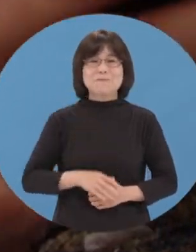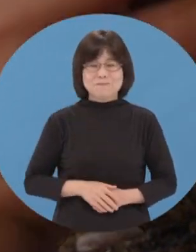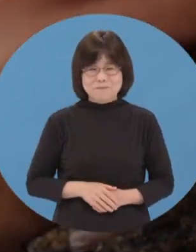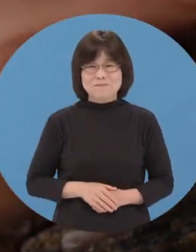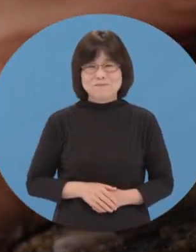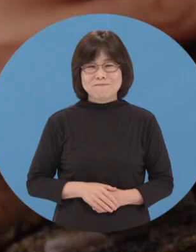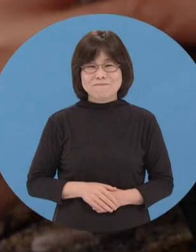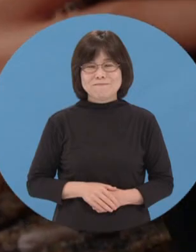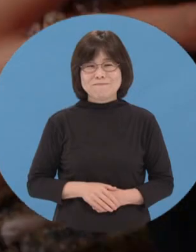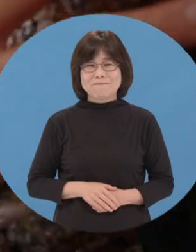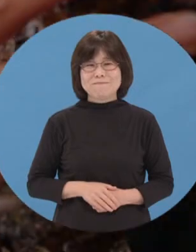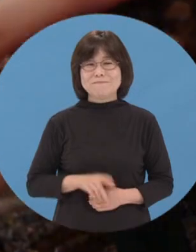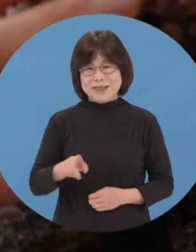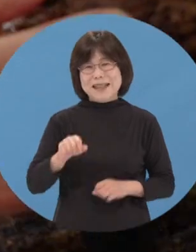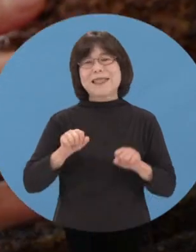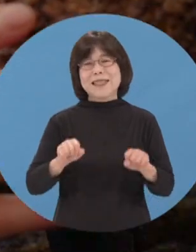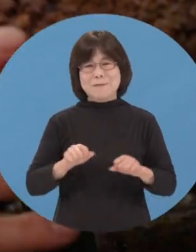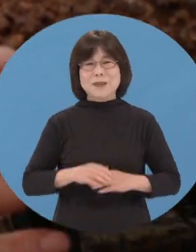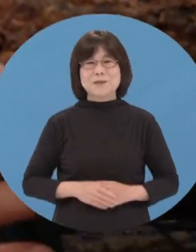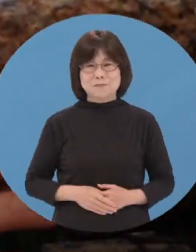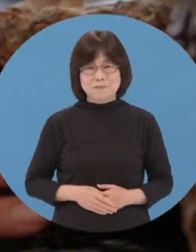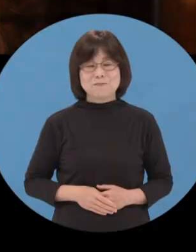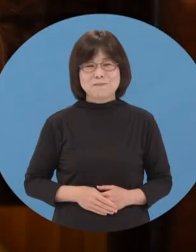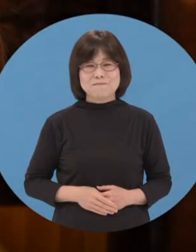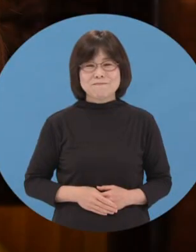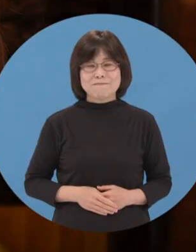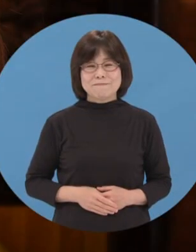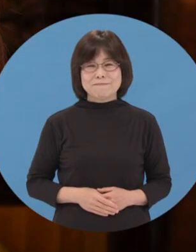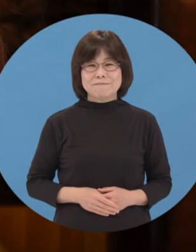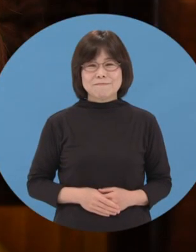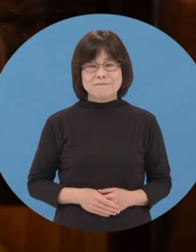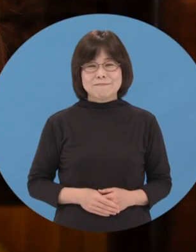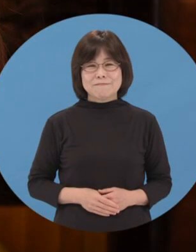かと思ってそういう活動して